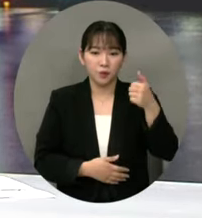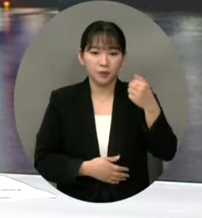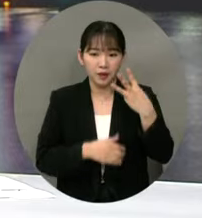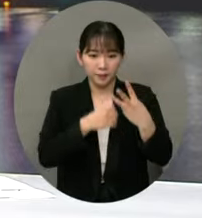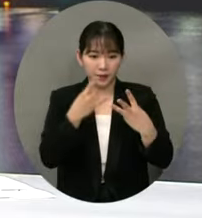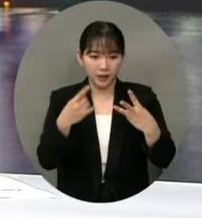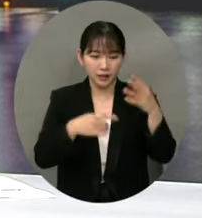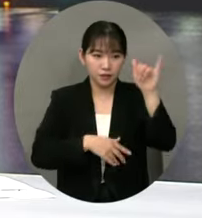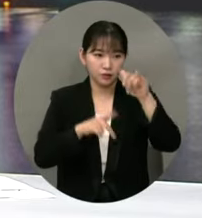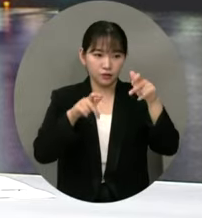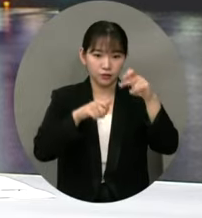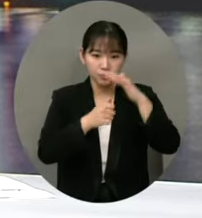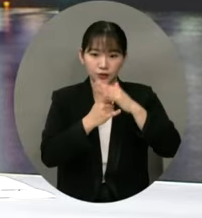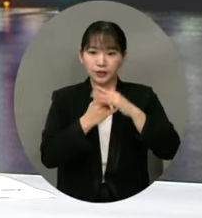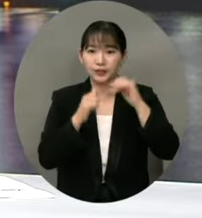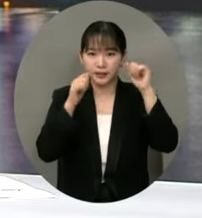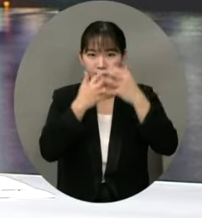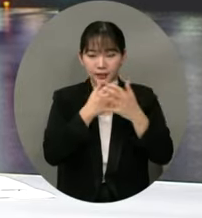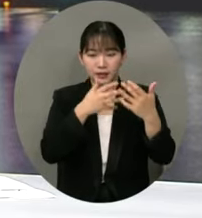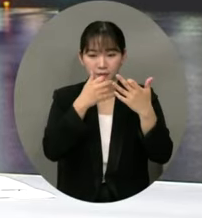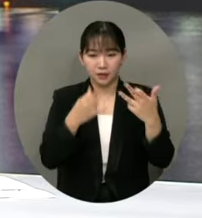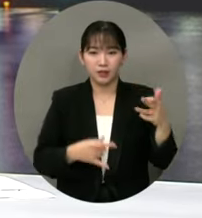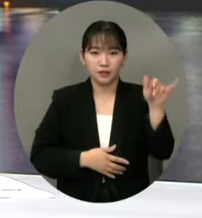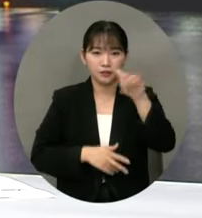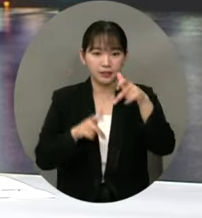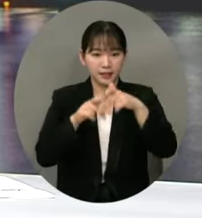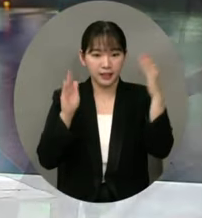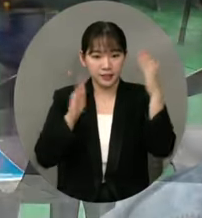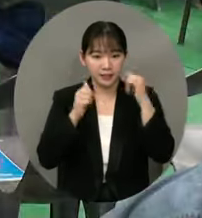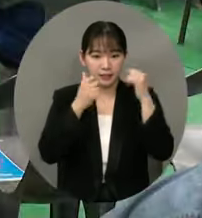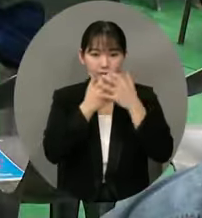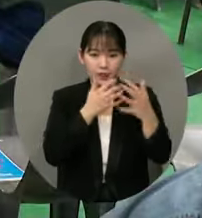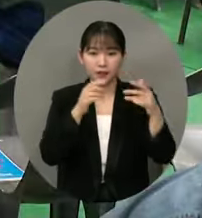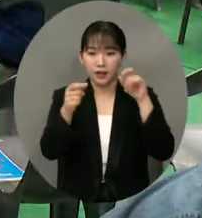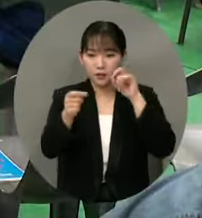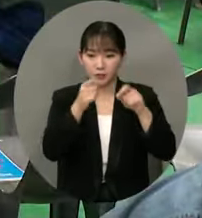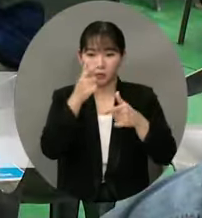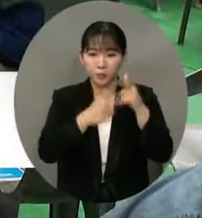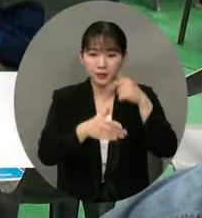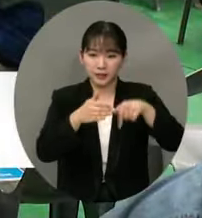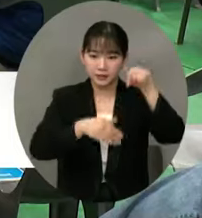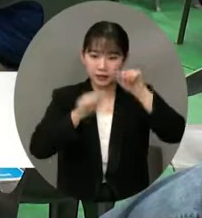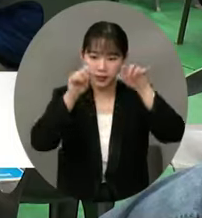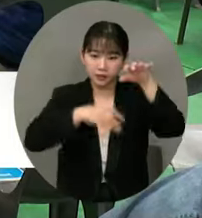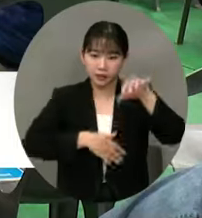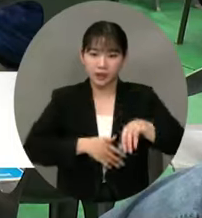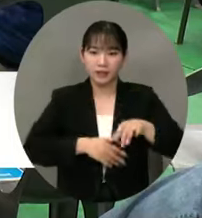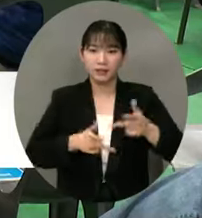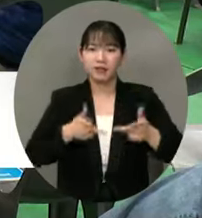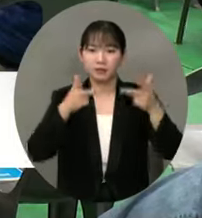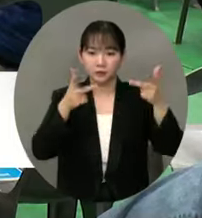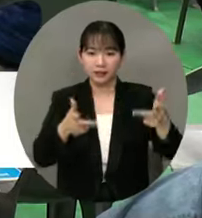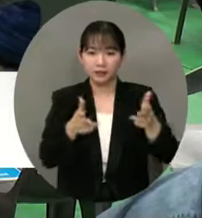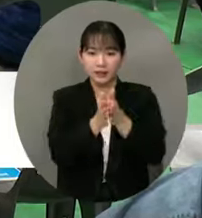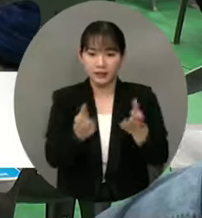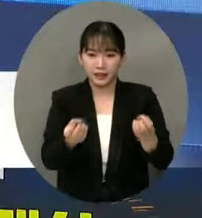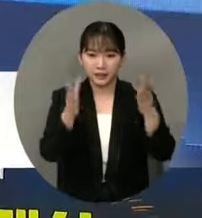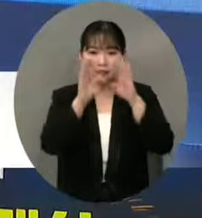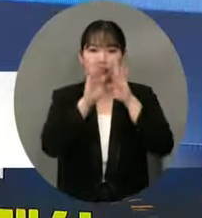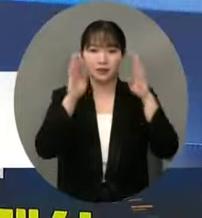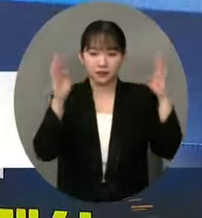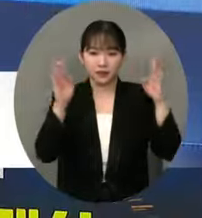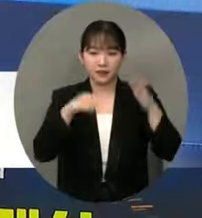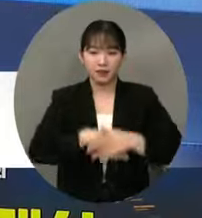제53회 전국 소년체전과 제18회 전국 장애학생체전을 앞두고 목포 실내체육관에서 자원봉사자 발대식이